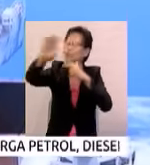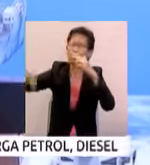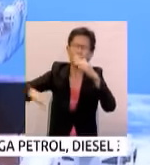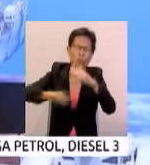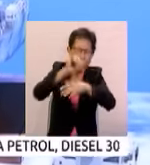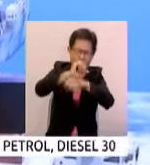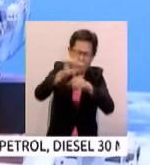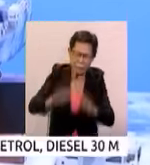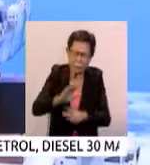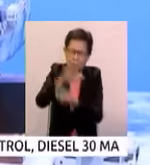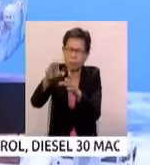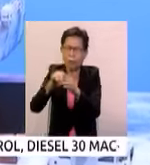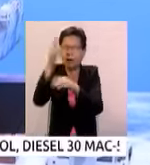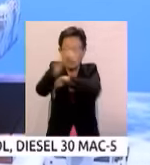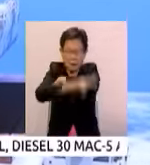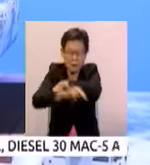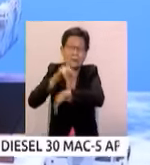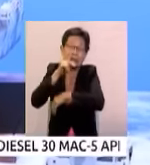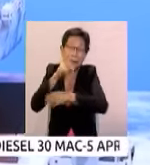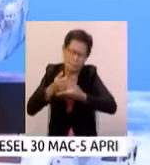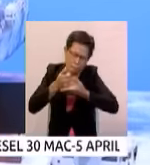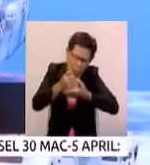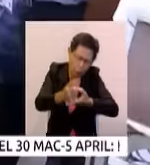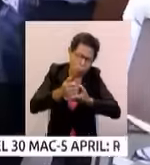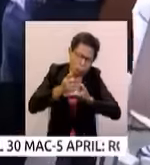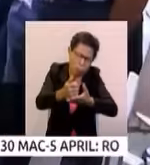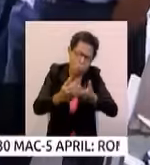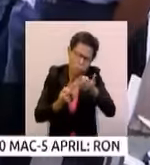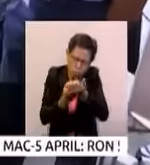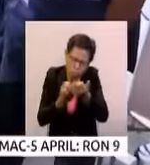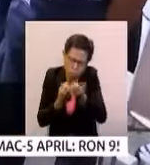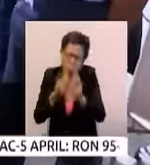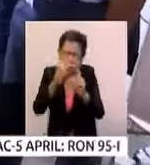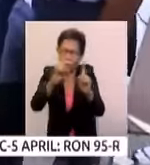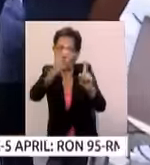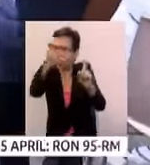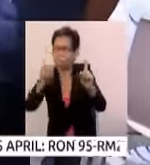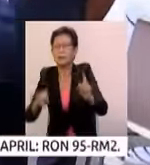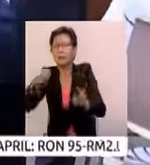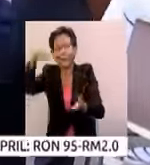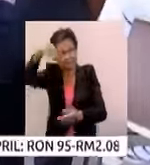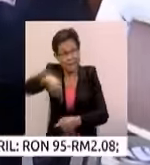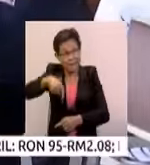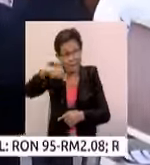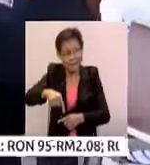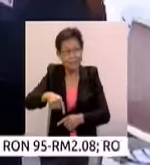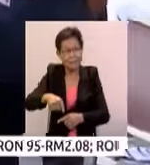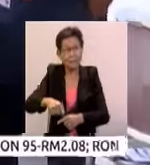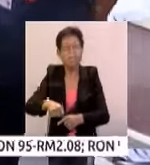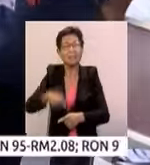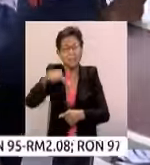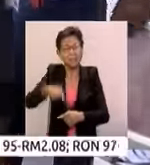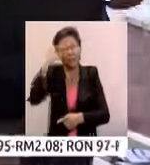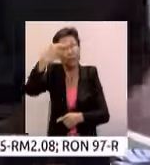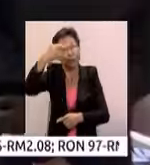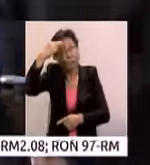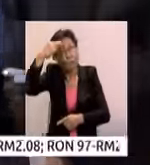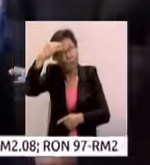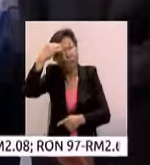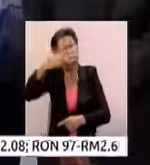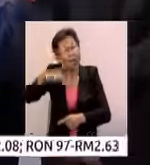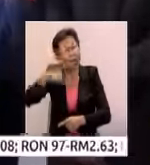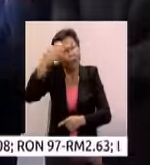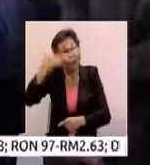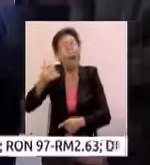tangan termasuk Kerajaan Negeri Kedah yang memberi sokongan padu. Inilah punca kejayaan